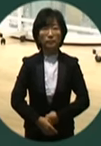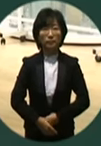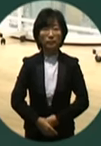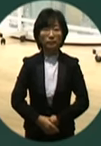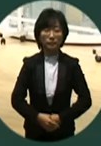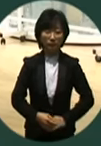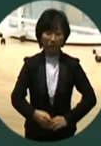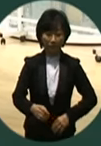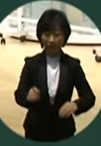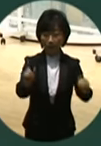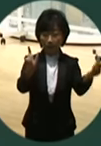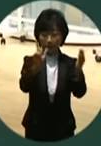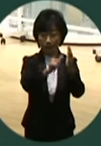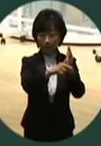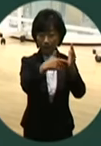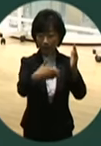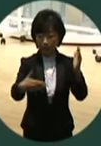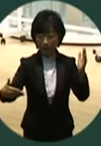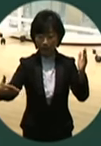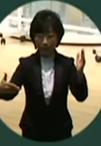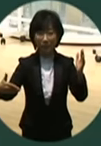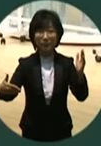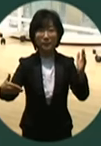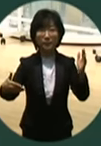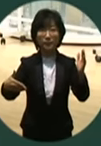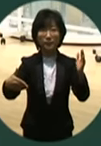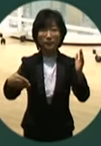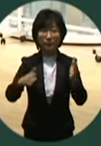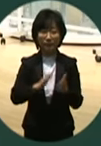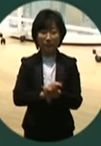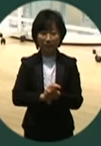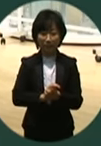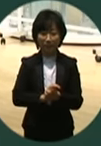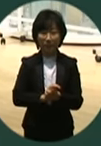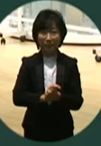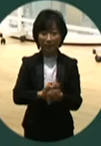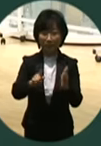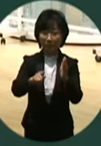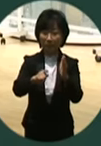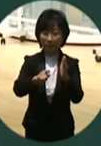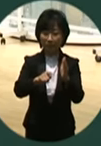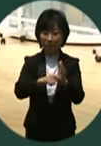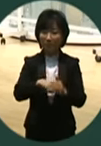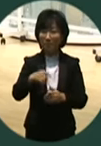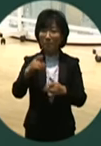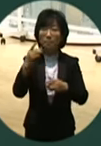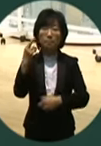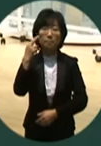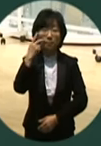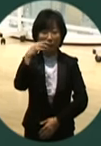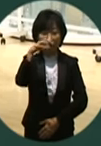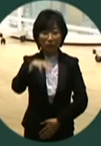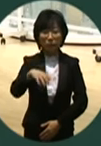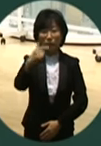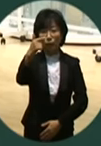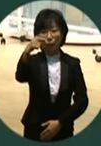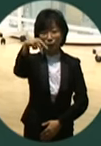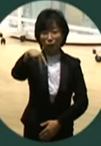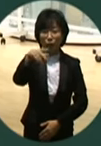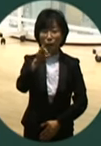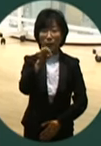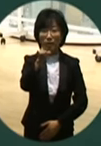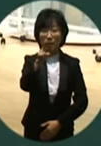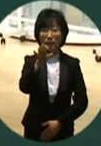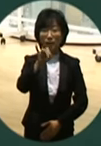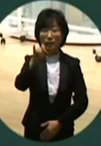100년도 안 됐는데 100년 그 시작한 게 미국에서 뉴 에이지 운동이 시작되었어요. It hasn't even been